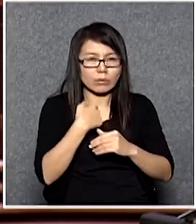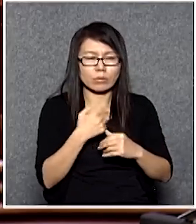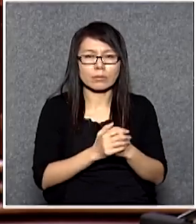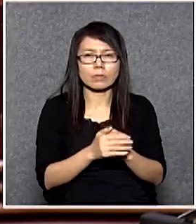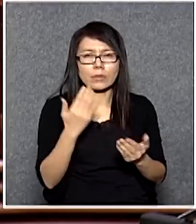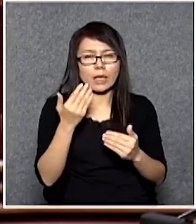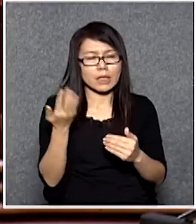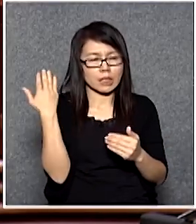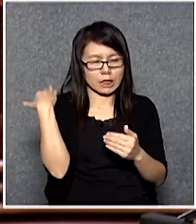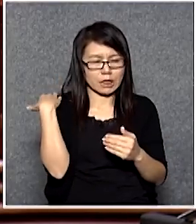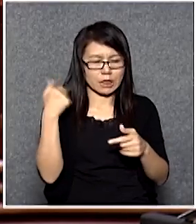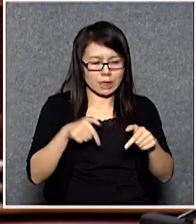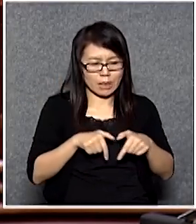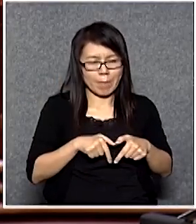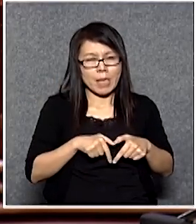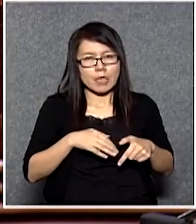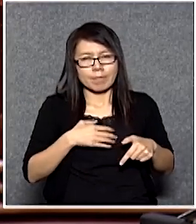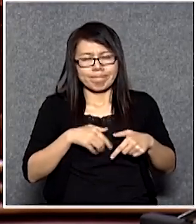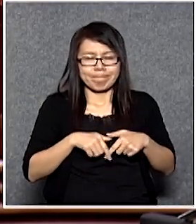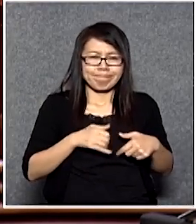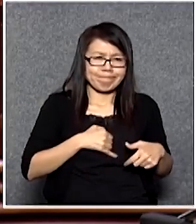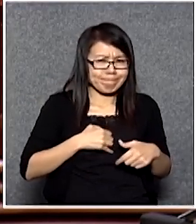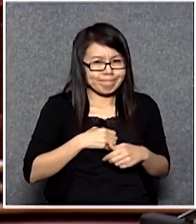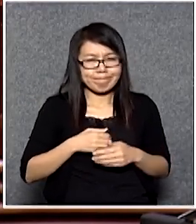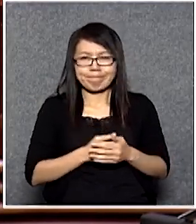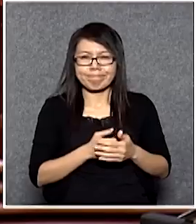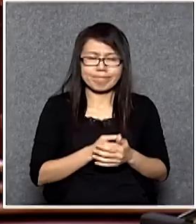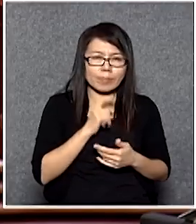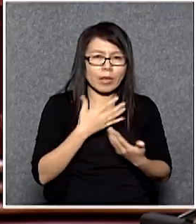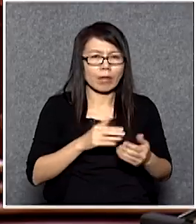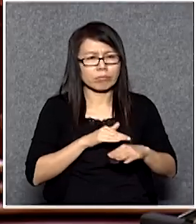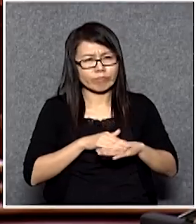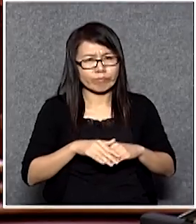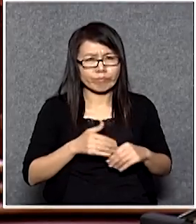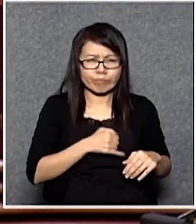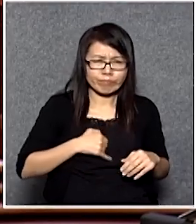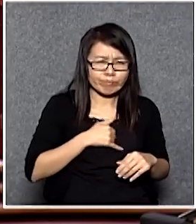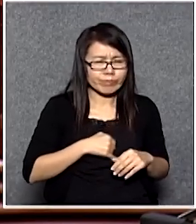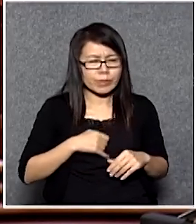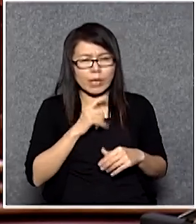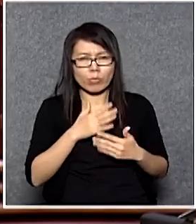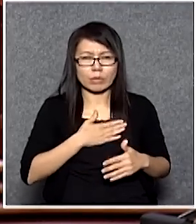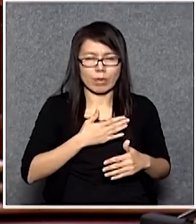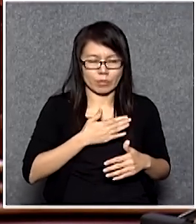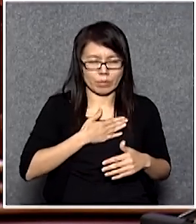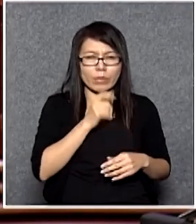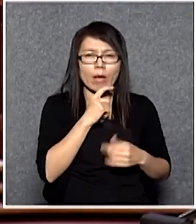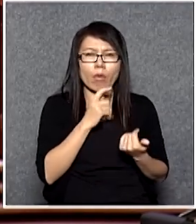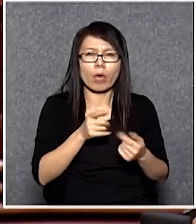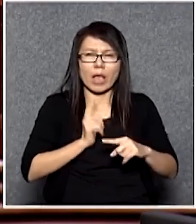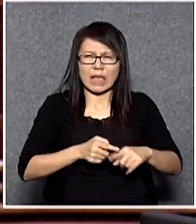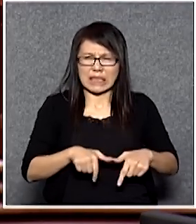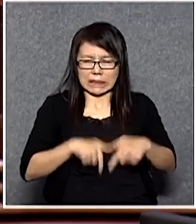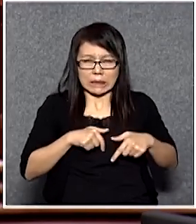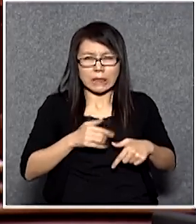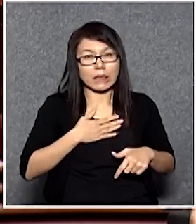當時我們的心情是忐忑，是不安，是焦慮，是恐懼啊，